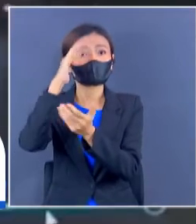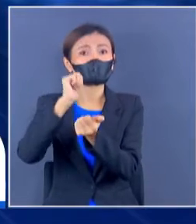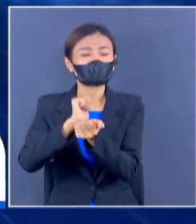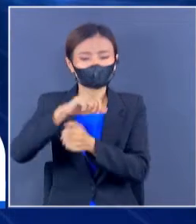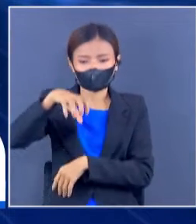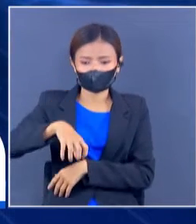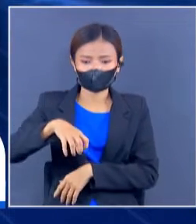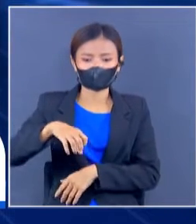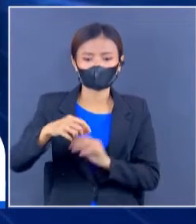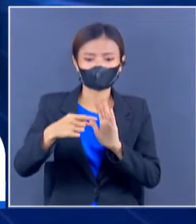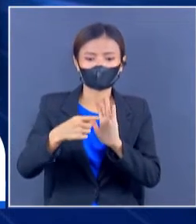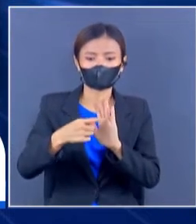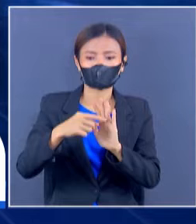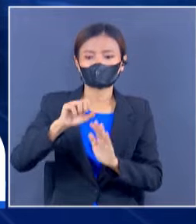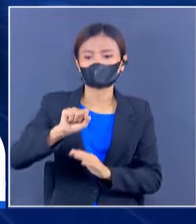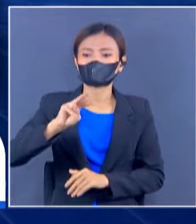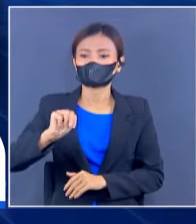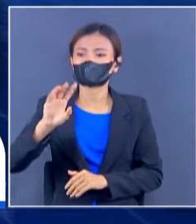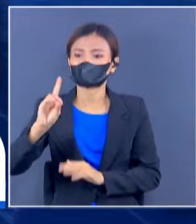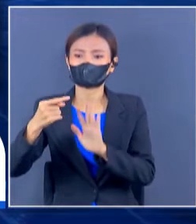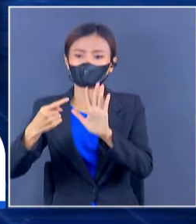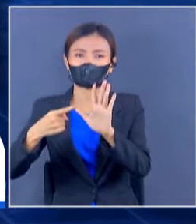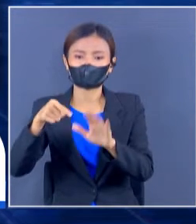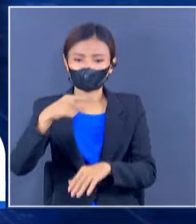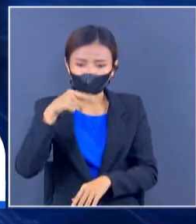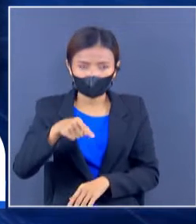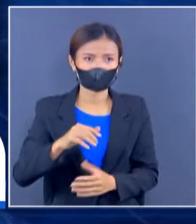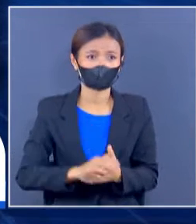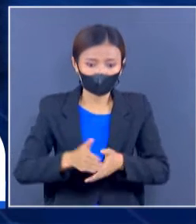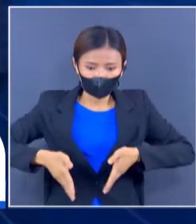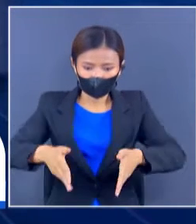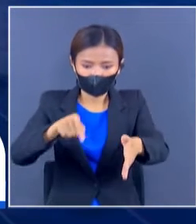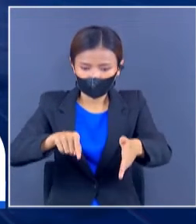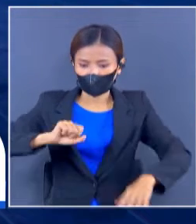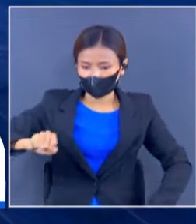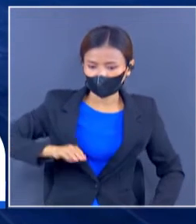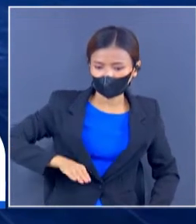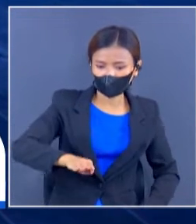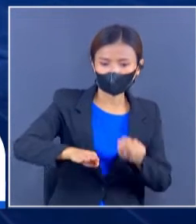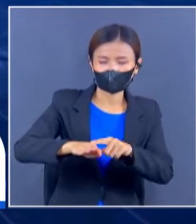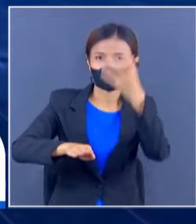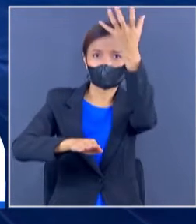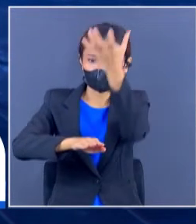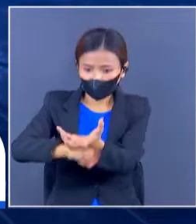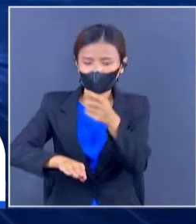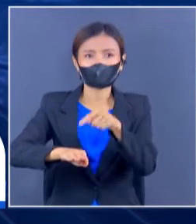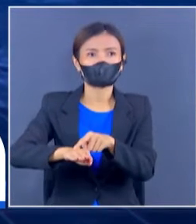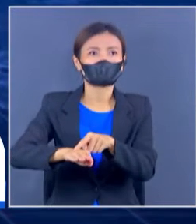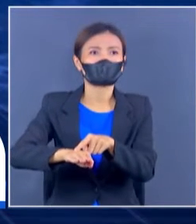หตุเนี่ยอยู่บนช่องทางด่วนเลนขวาสุดรถเก๋งสีเทาคุณผู้ชมดูสภาพความเสียหาย